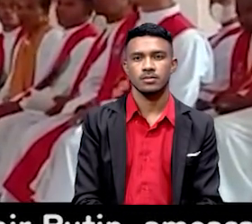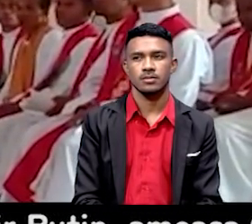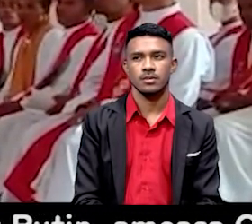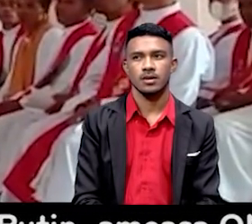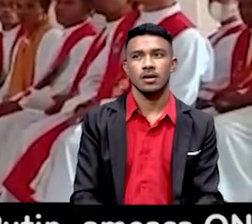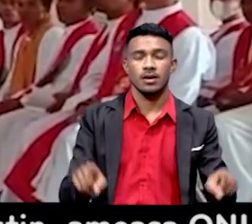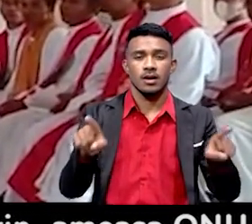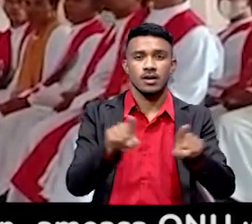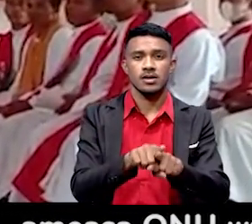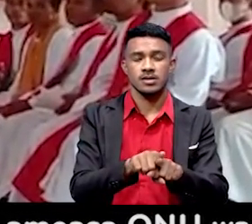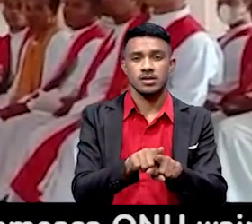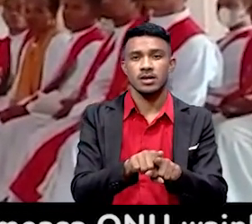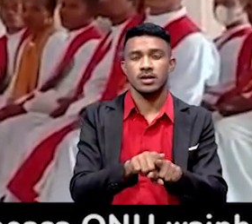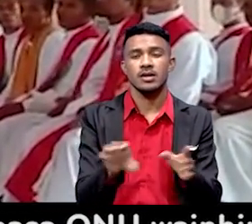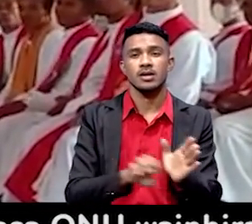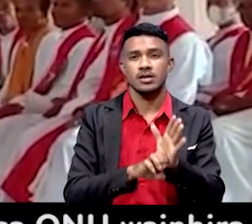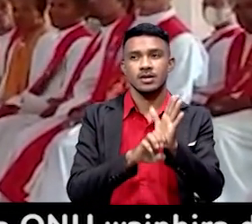sains tentang sekolah lawan